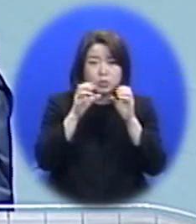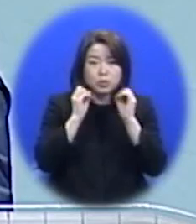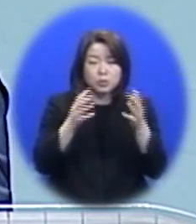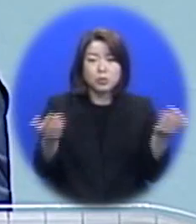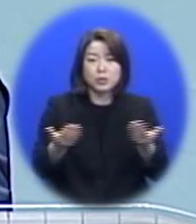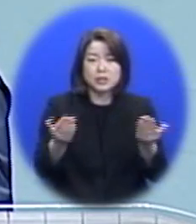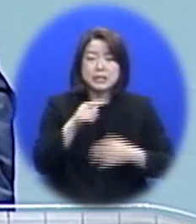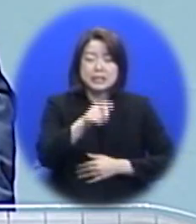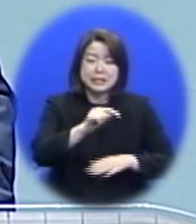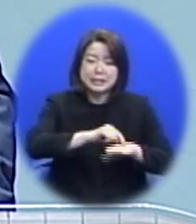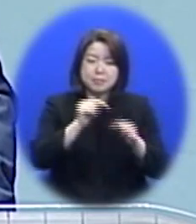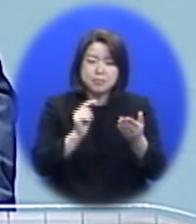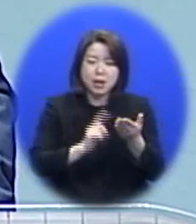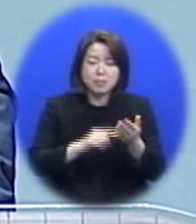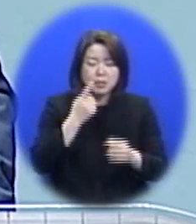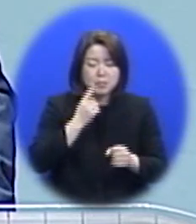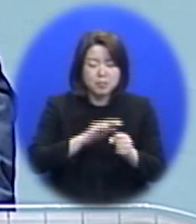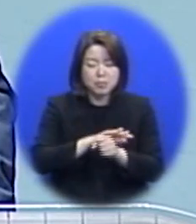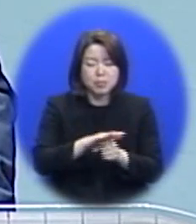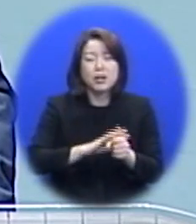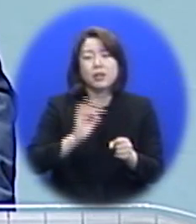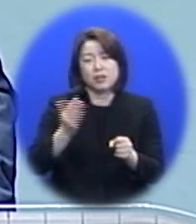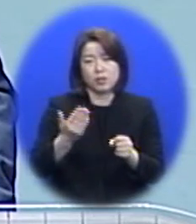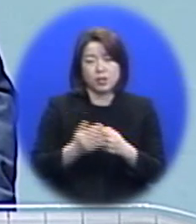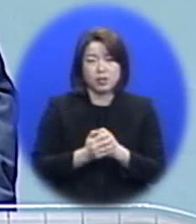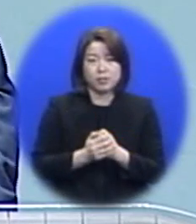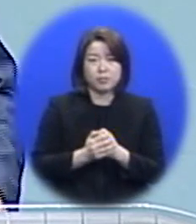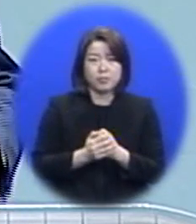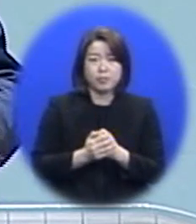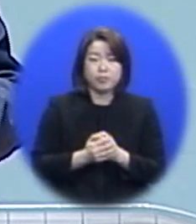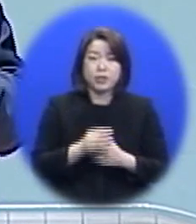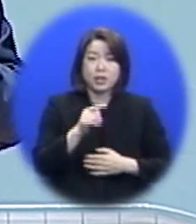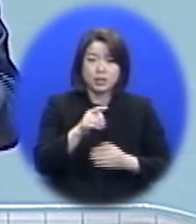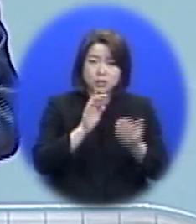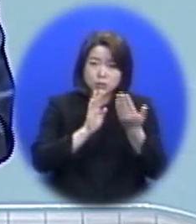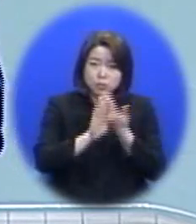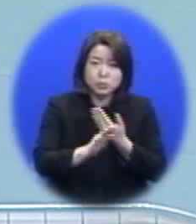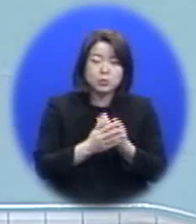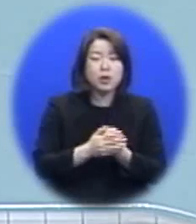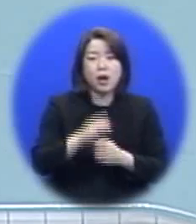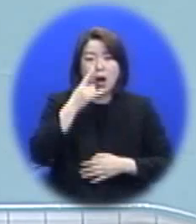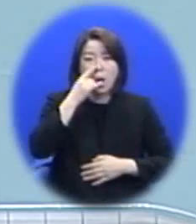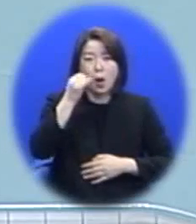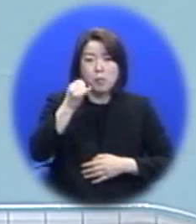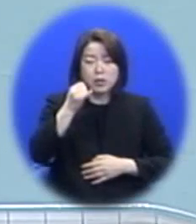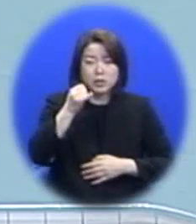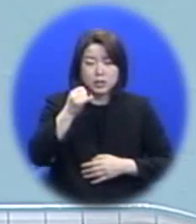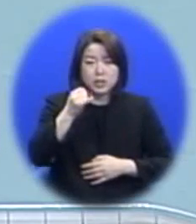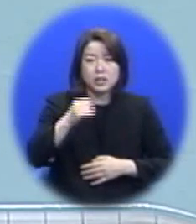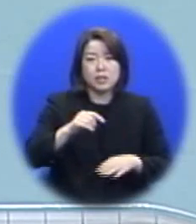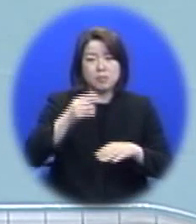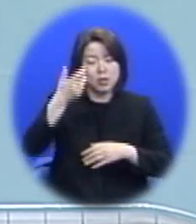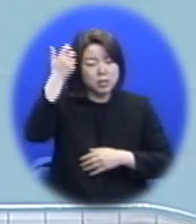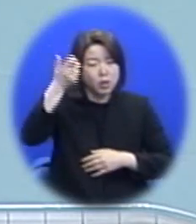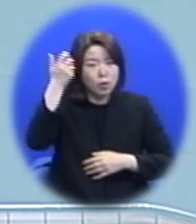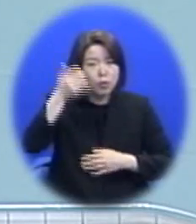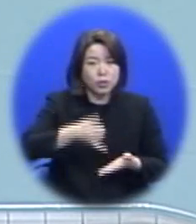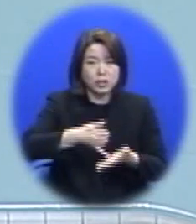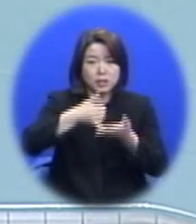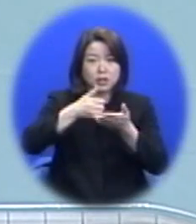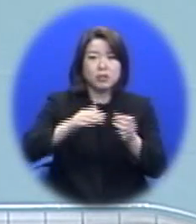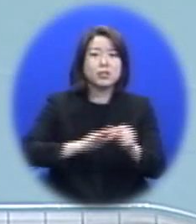그 마음이 긍휼이어야 하잖아요. 그 후 어머니의 영혼, 인격을 사랑하고 섬기게